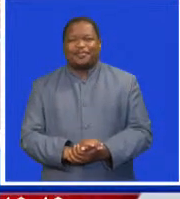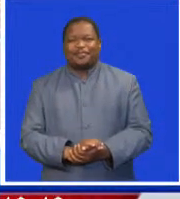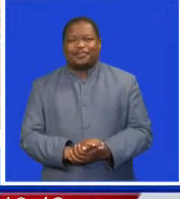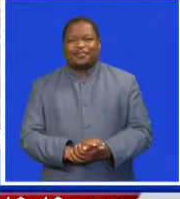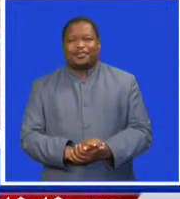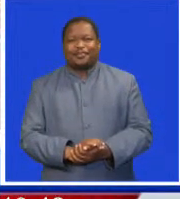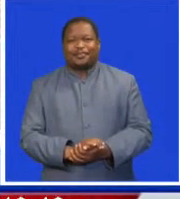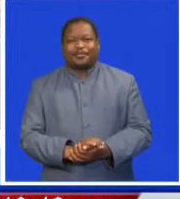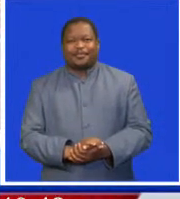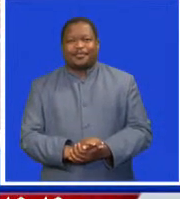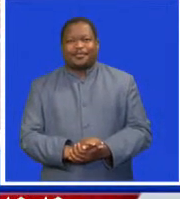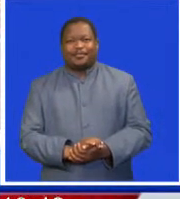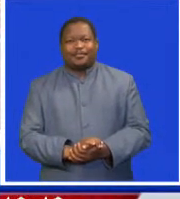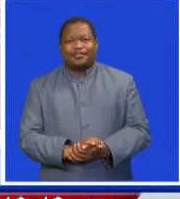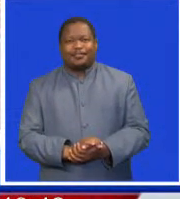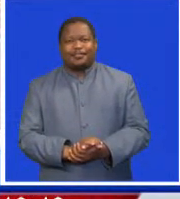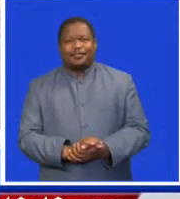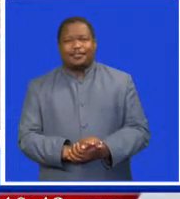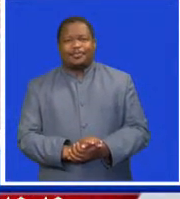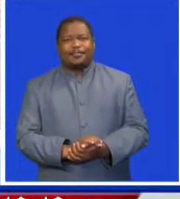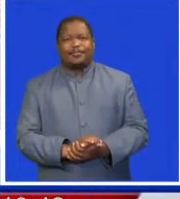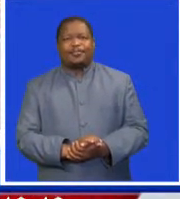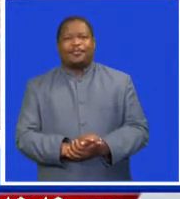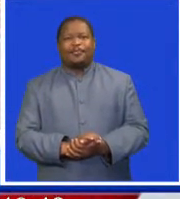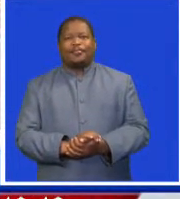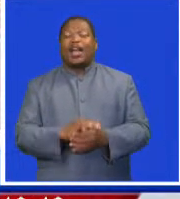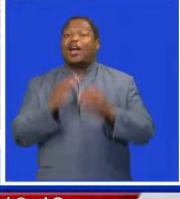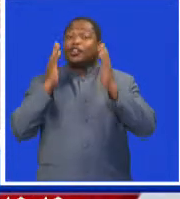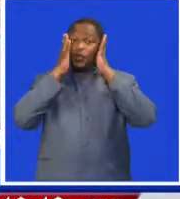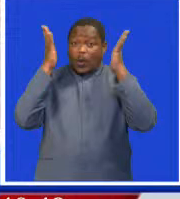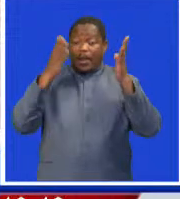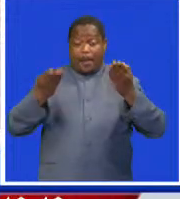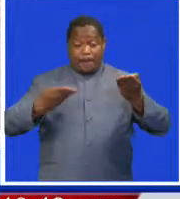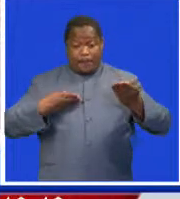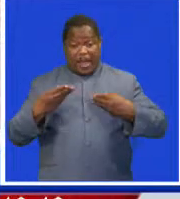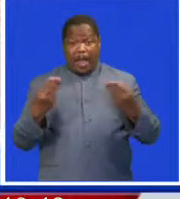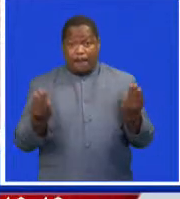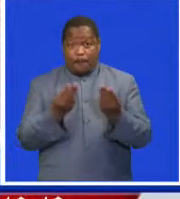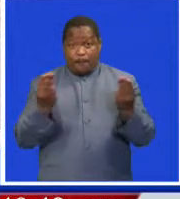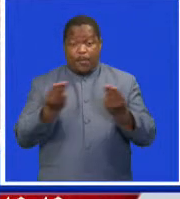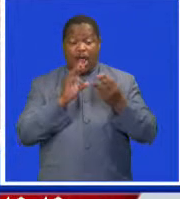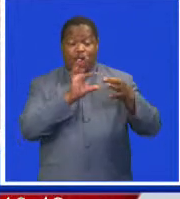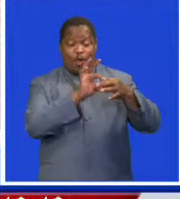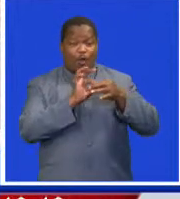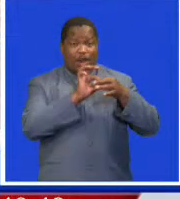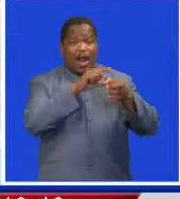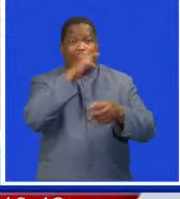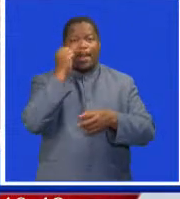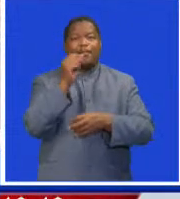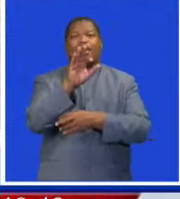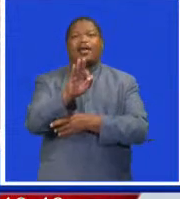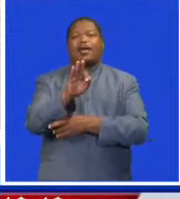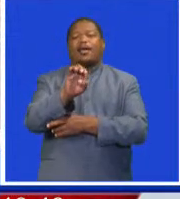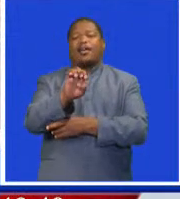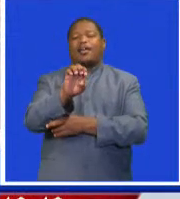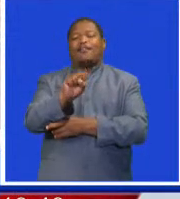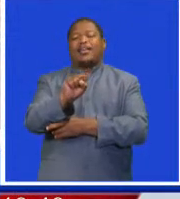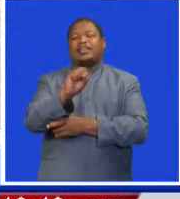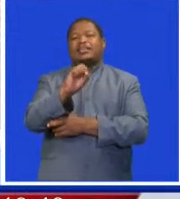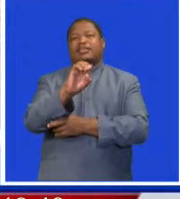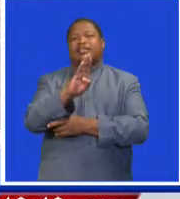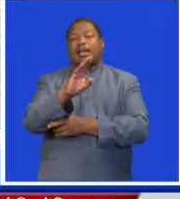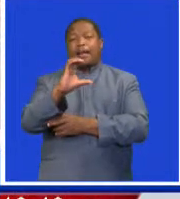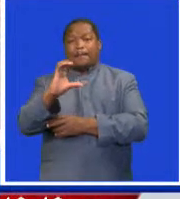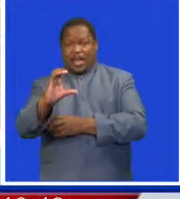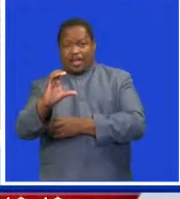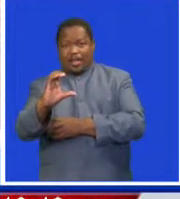kuleli Federation of Eswatini Business Community iFESBIC sencomo uhulumende welive laseSwatini ngekusukumisa libandla lapho bosomabhizinisi labanetikhalo